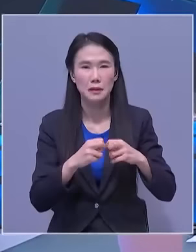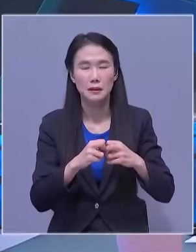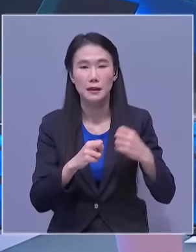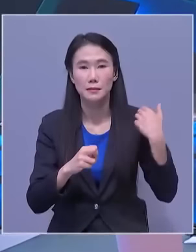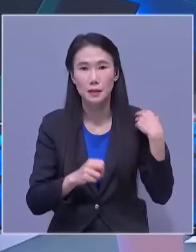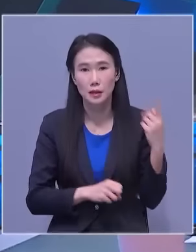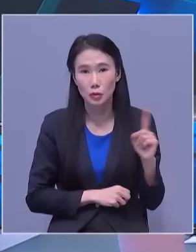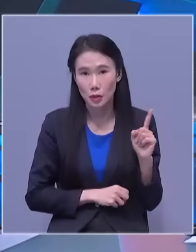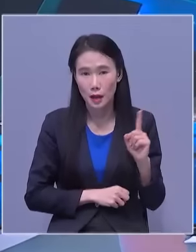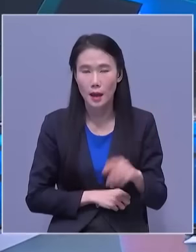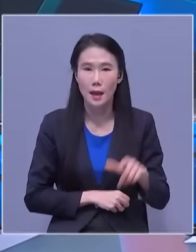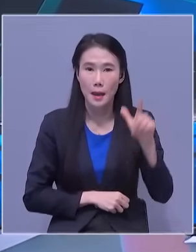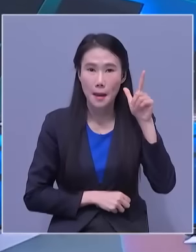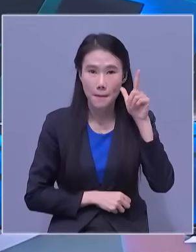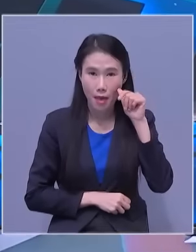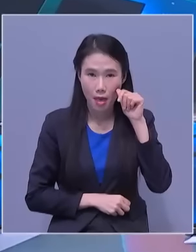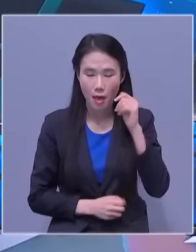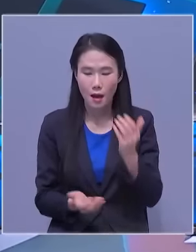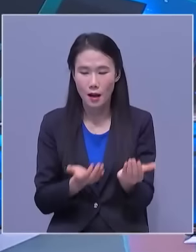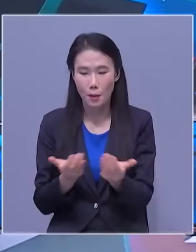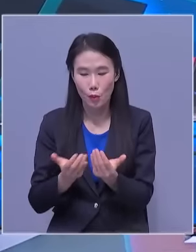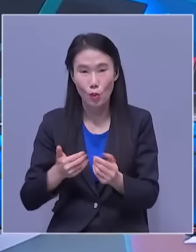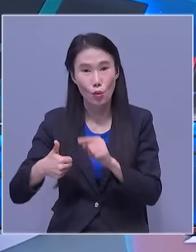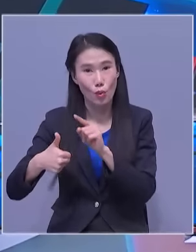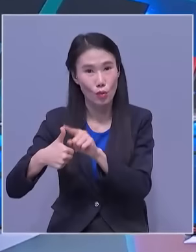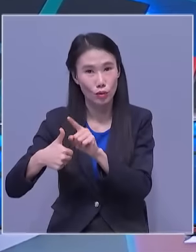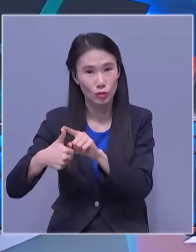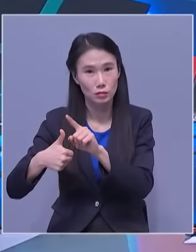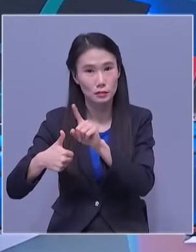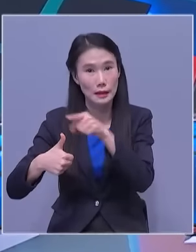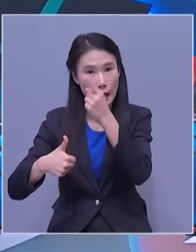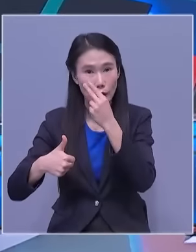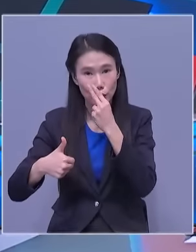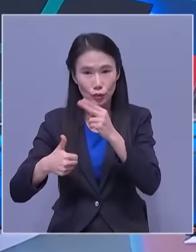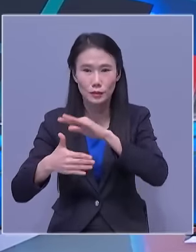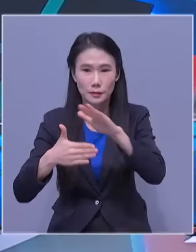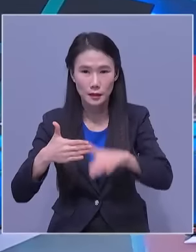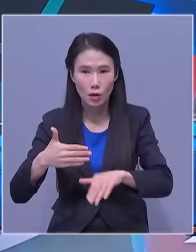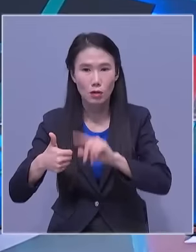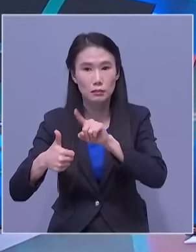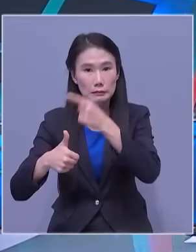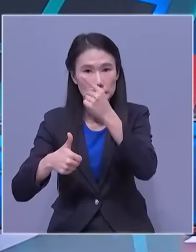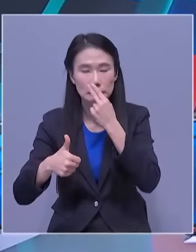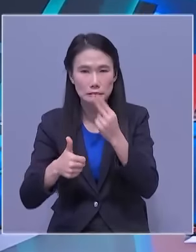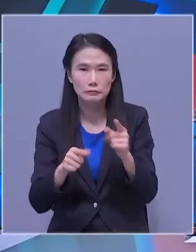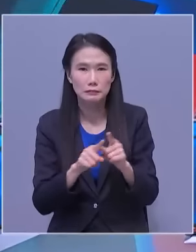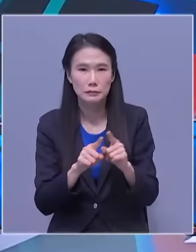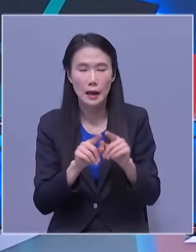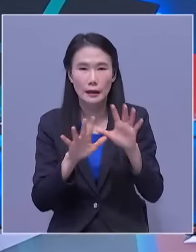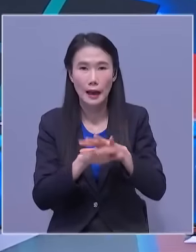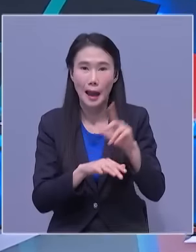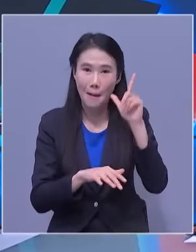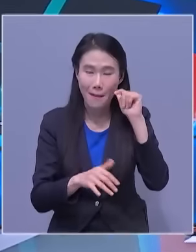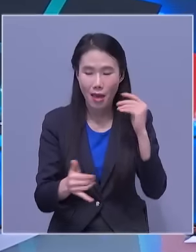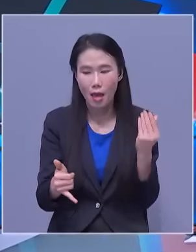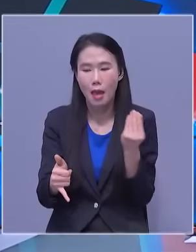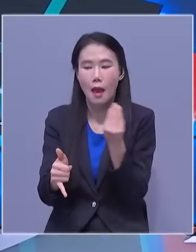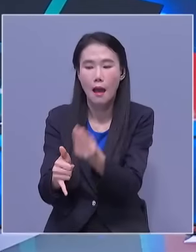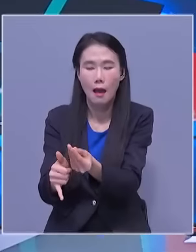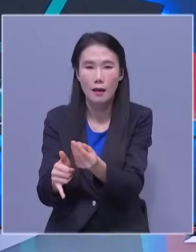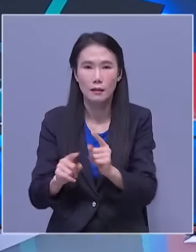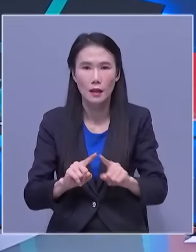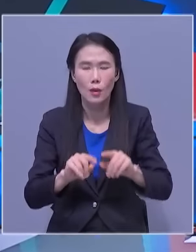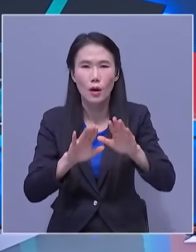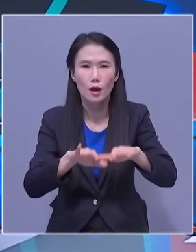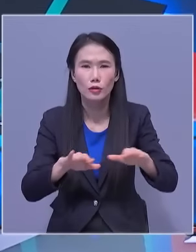ระหว่างแม่กับลูกคนโตซึ่งลูกคนโตเนี่ยเข้าใจว่าตอนนี้คือคนที่รับมรดกคนเดียวเท่านั้นในขณะที่